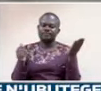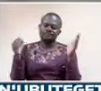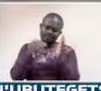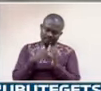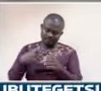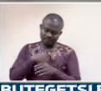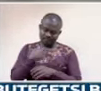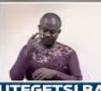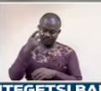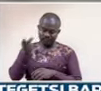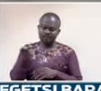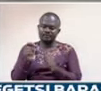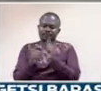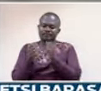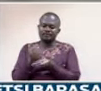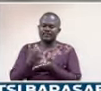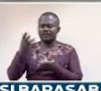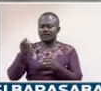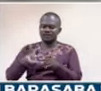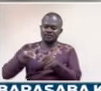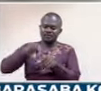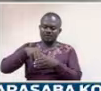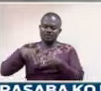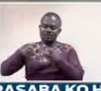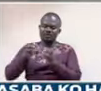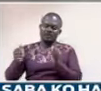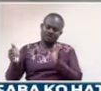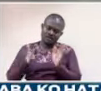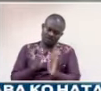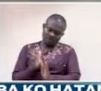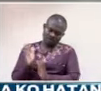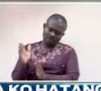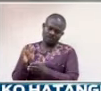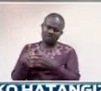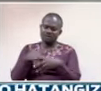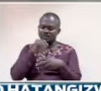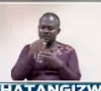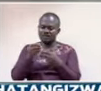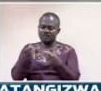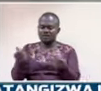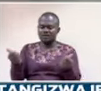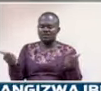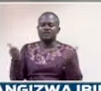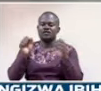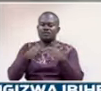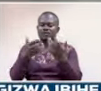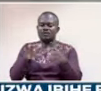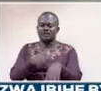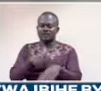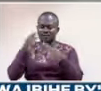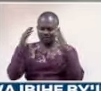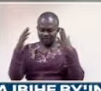Ngasanga iyo value addition yaba iri mu buryo bwo gutunganya wa musaruro ku buryo utangirika ushobora kumara igihe